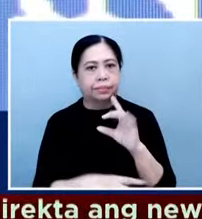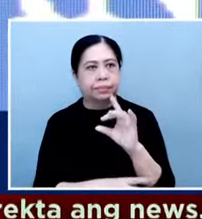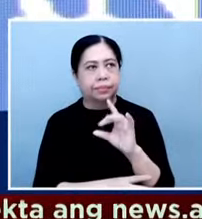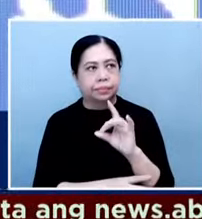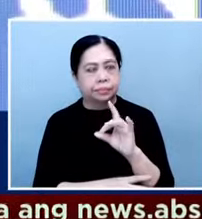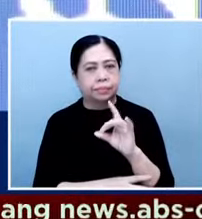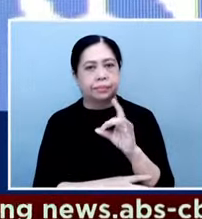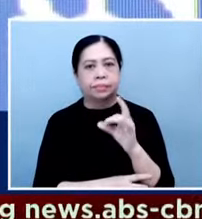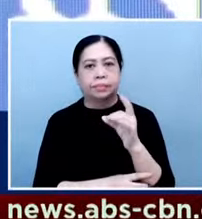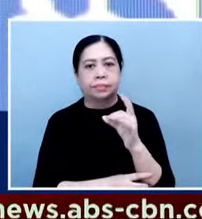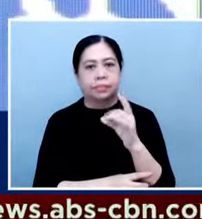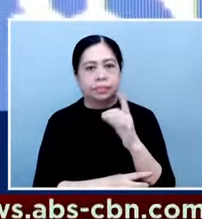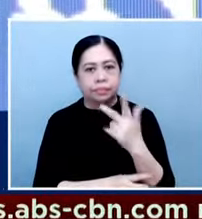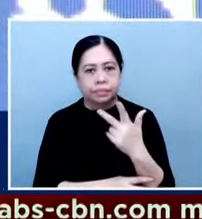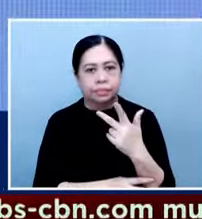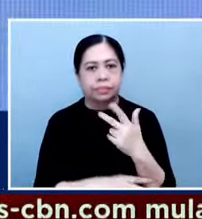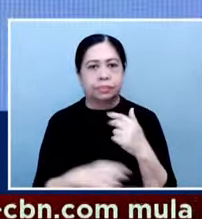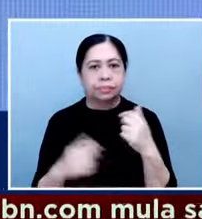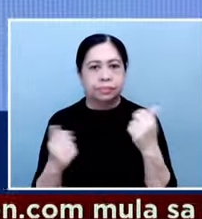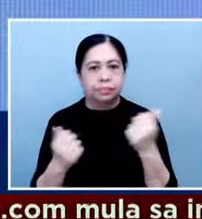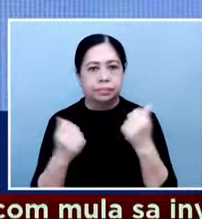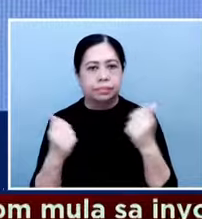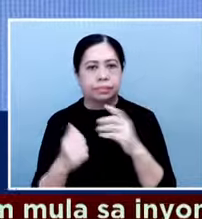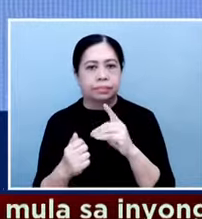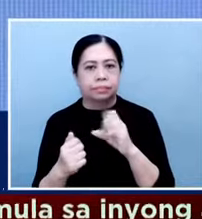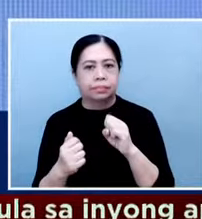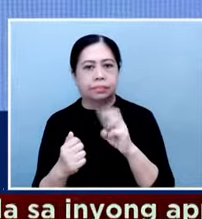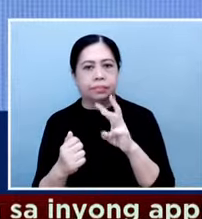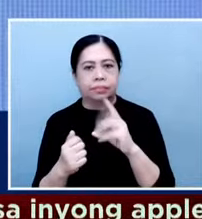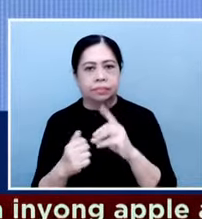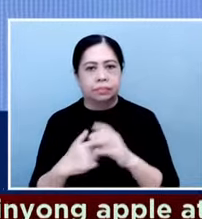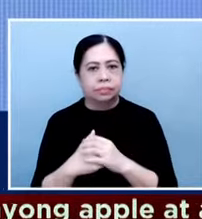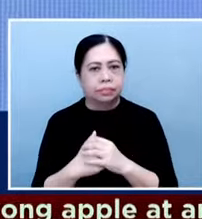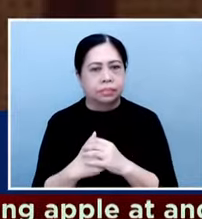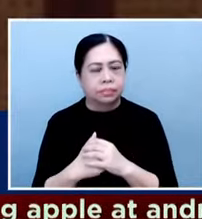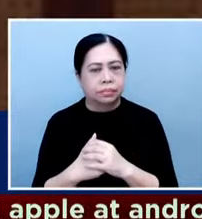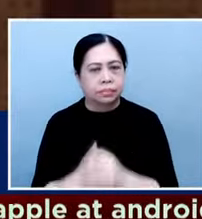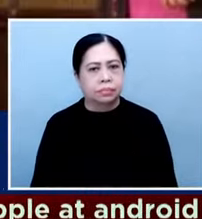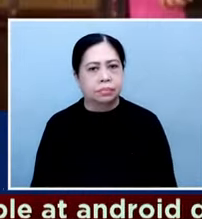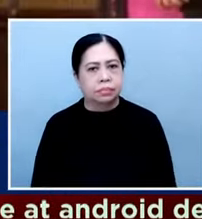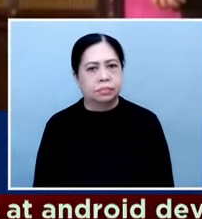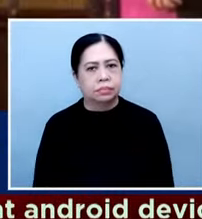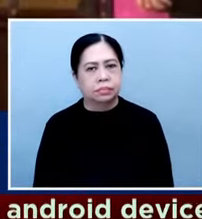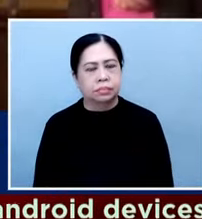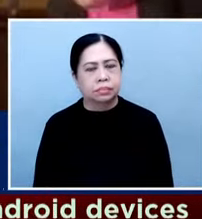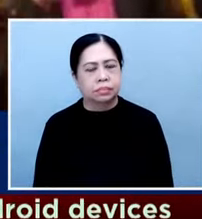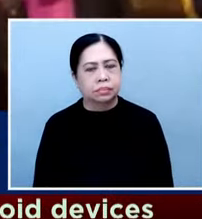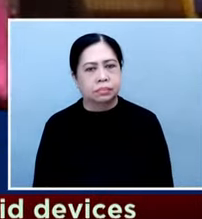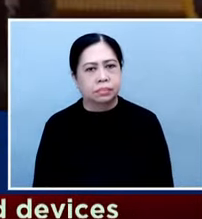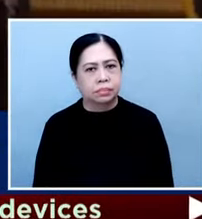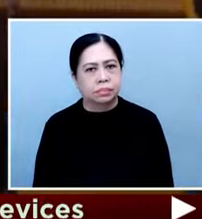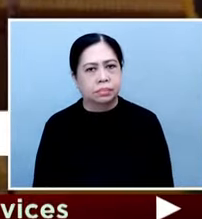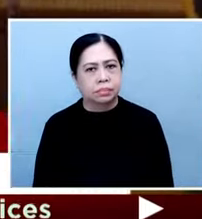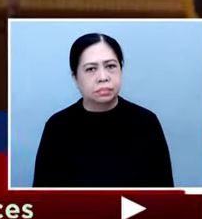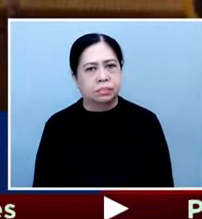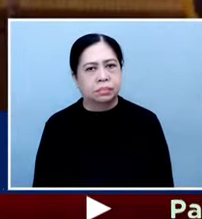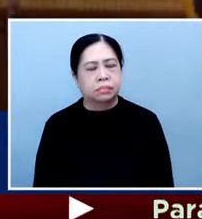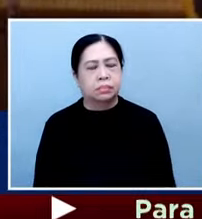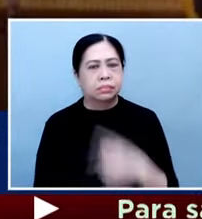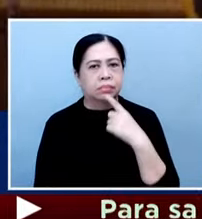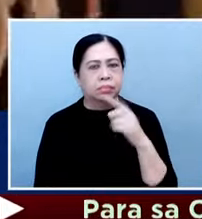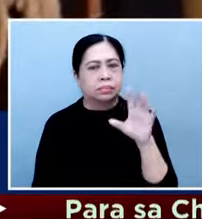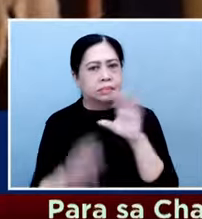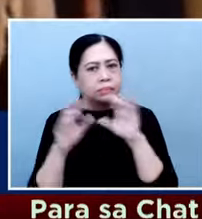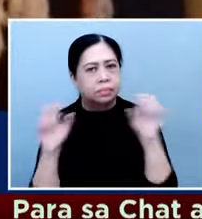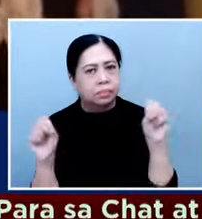73rd anibersaryo ng DSWD. Samantala, hinikayat naman ang Pangulo ang